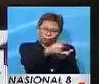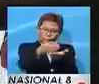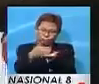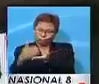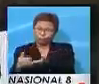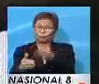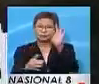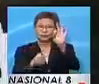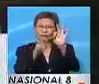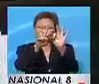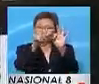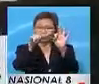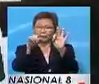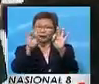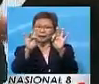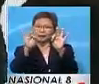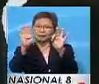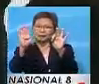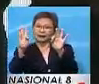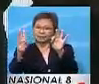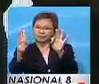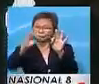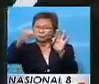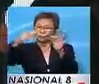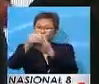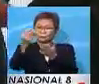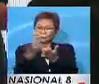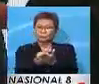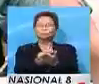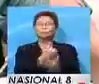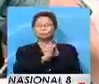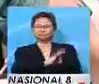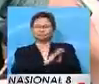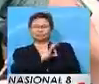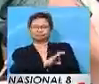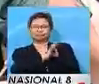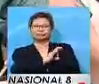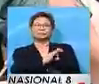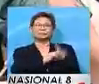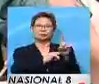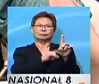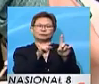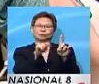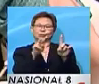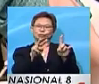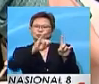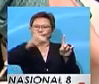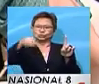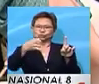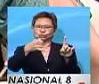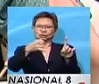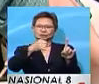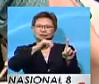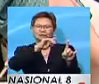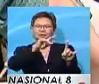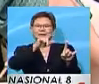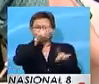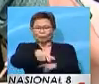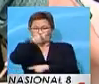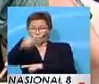sebanyak r92.86 juta akan memanfaatkan 1.2 juta pemegang unit yang